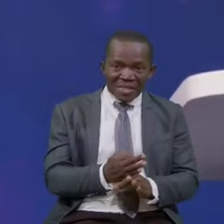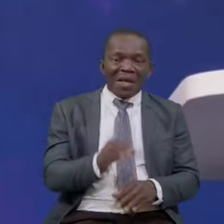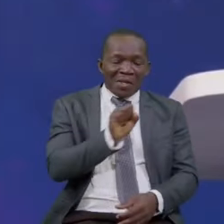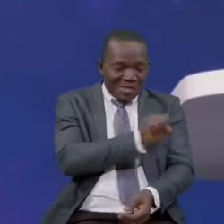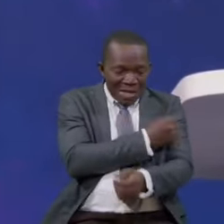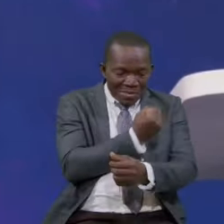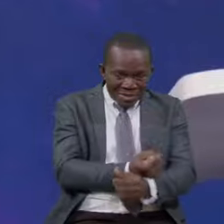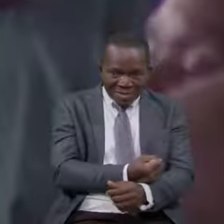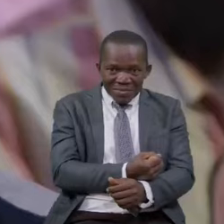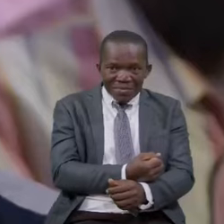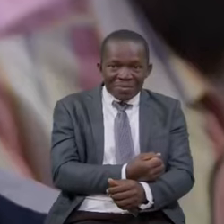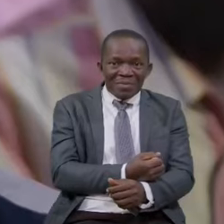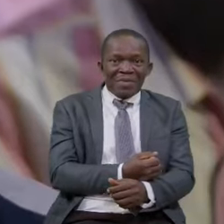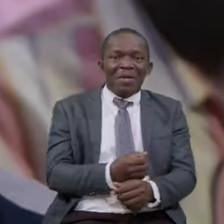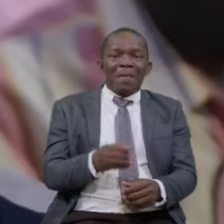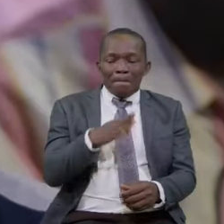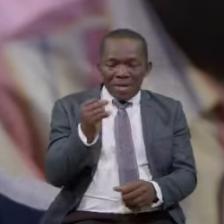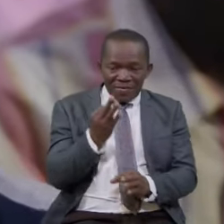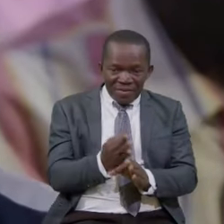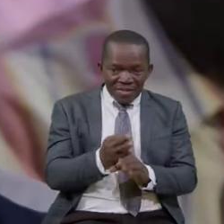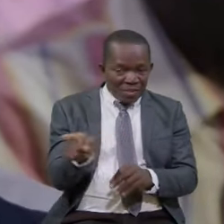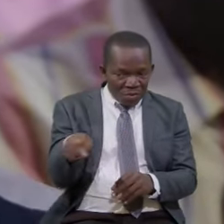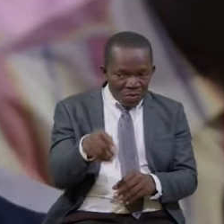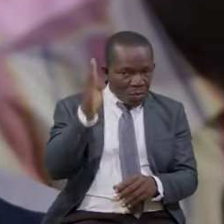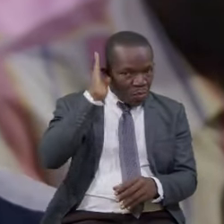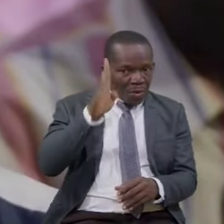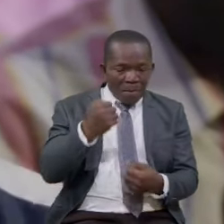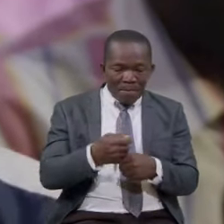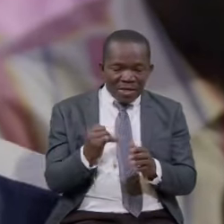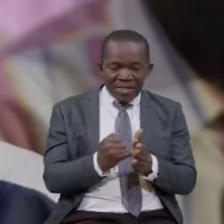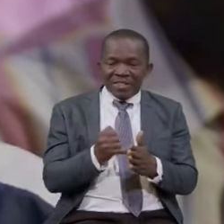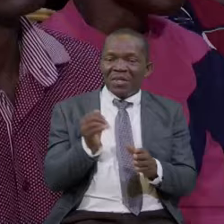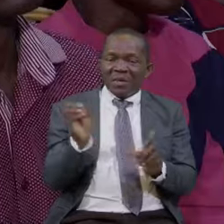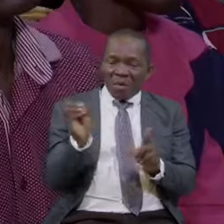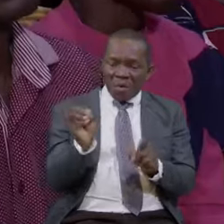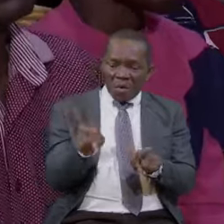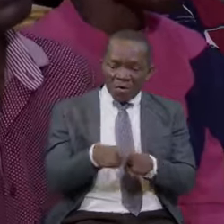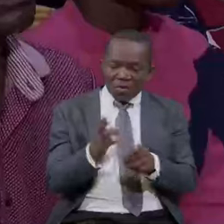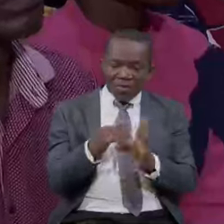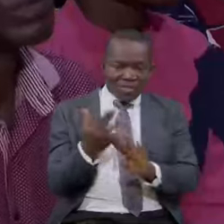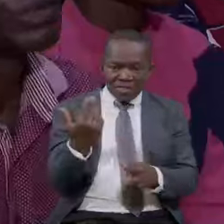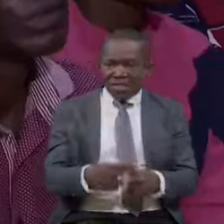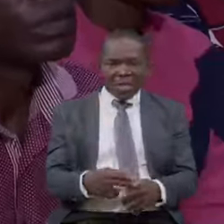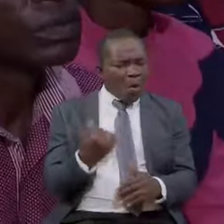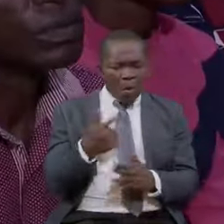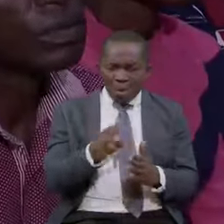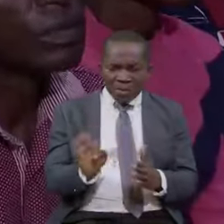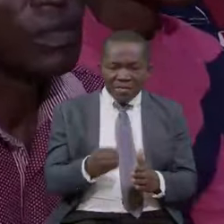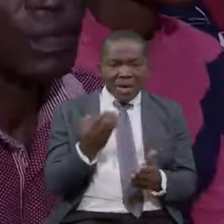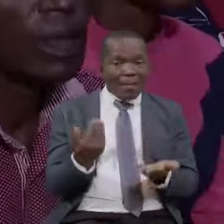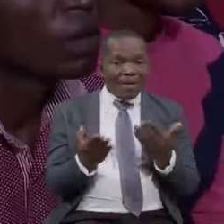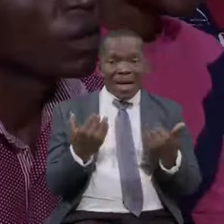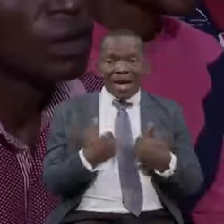pas la foi toi làbas quel que soit ton passé la foi